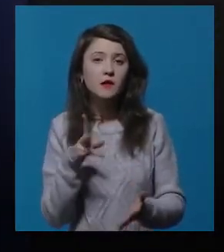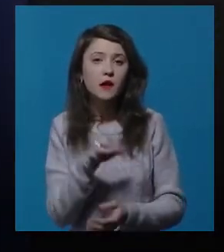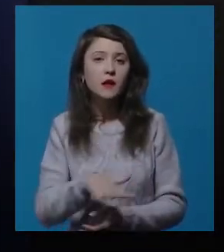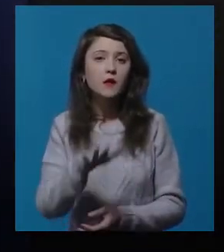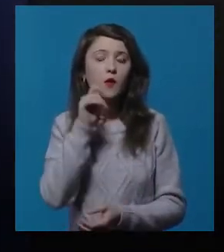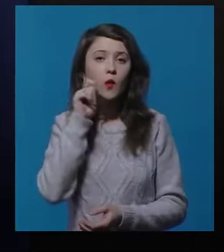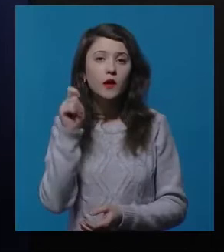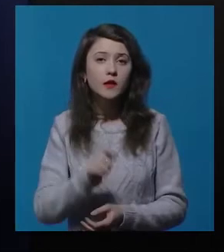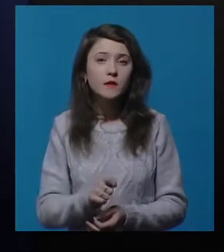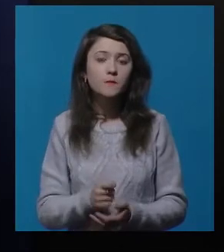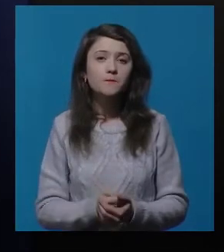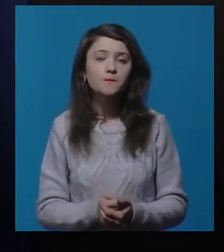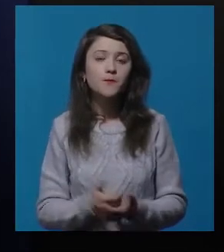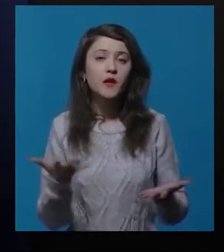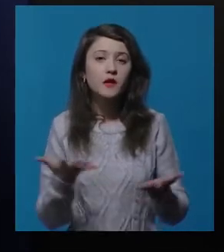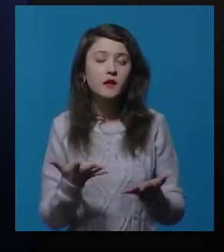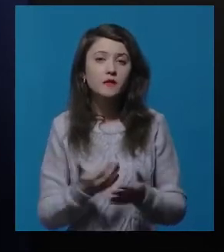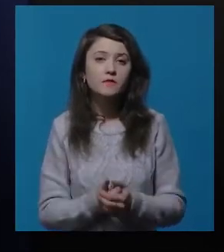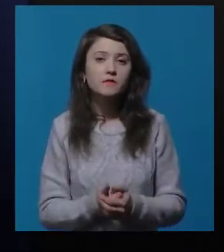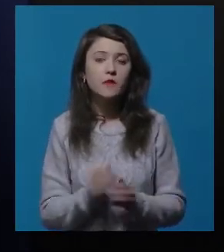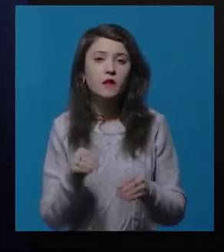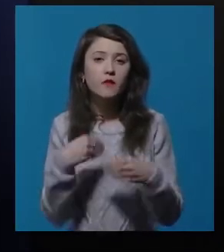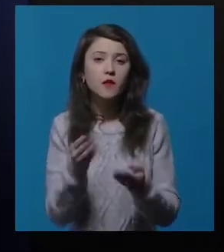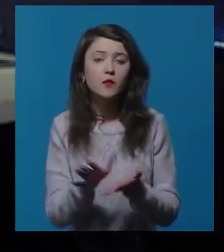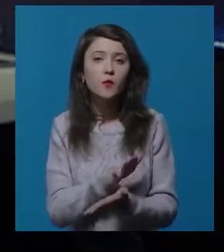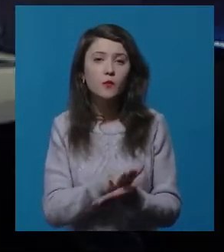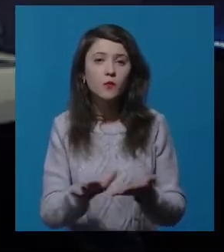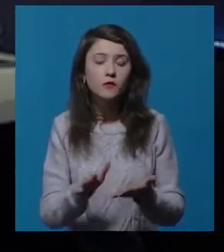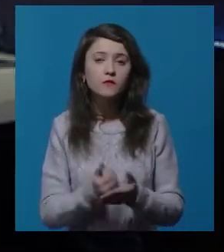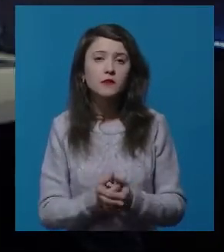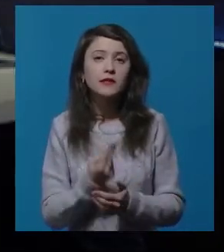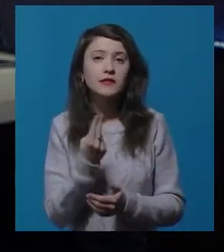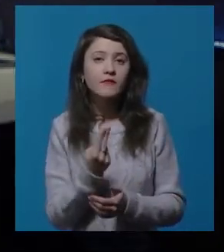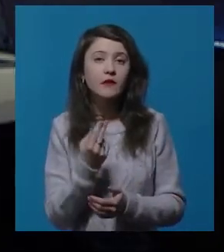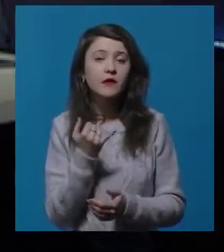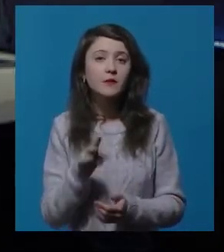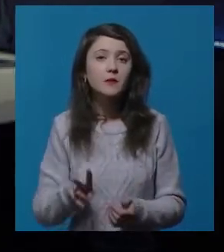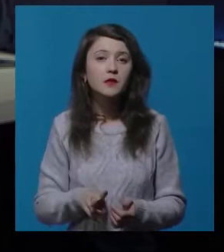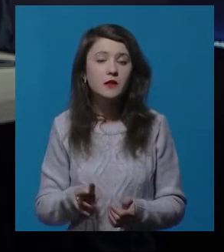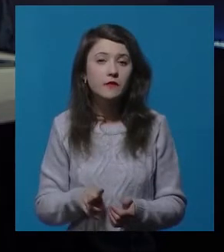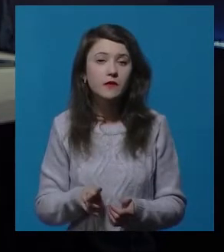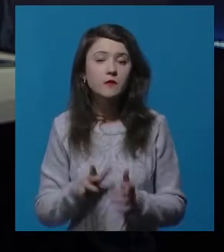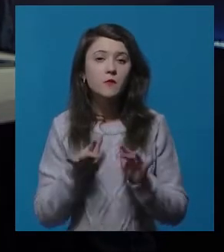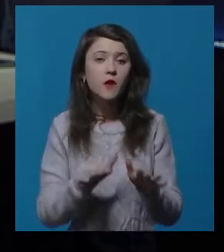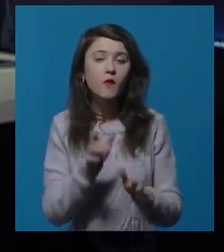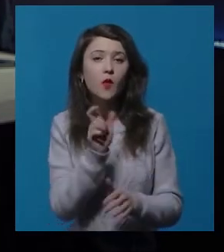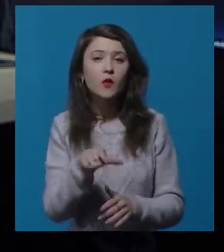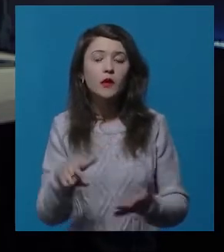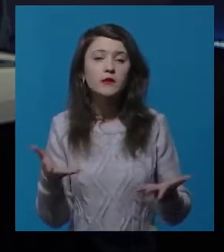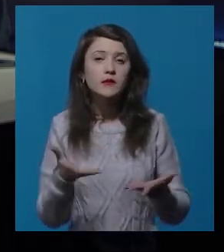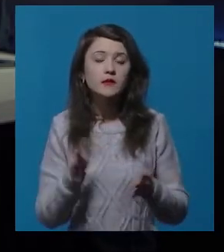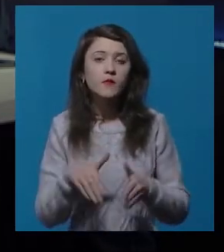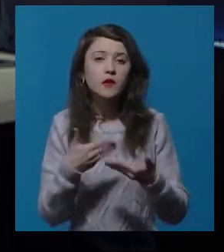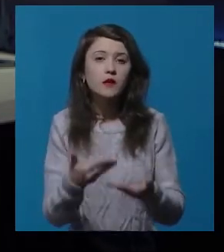України, які якраз надавали допомогу в цивільних адміністративних справах громадянам, які